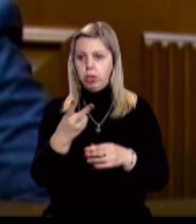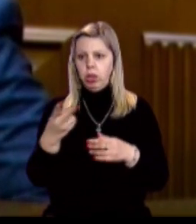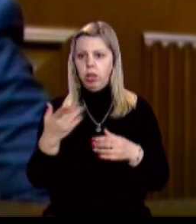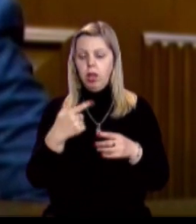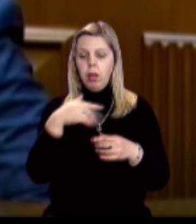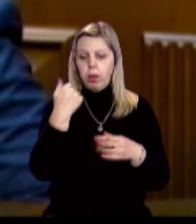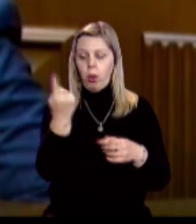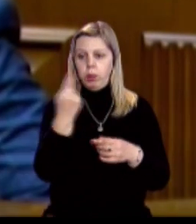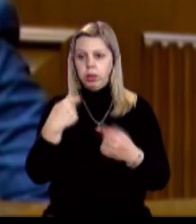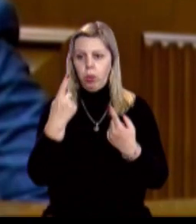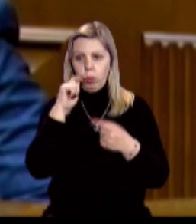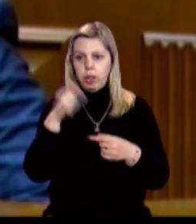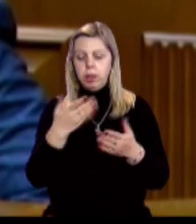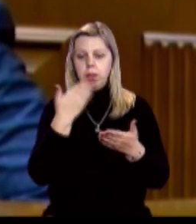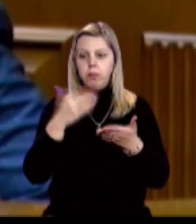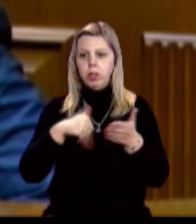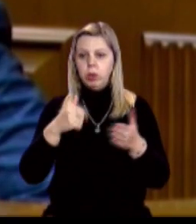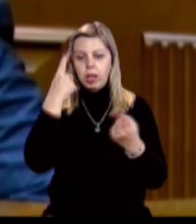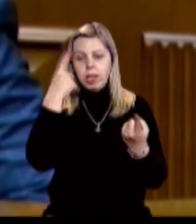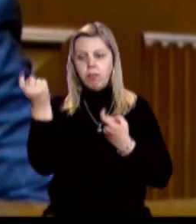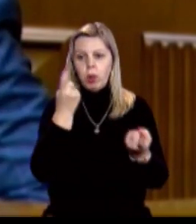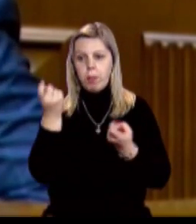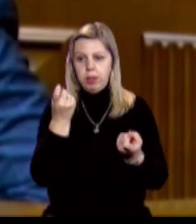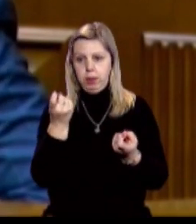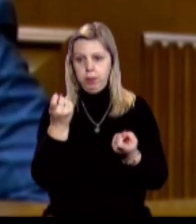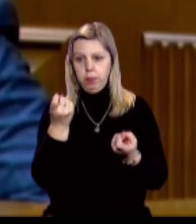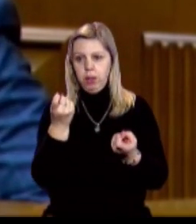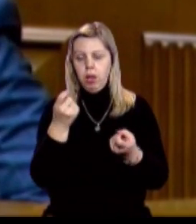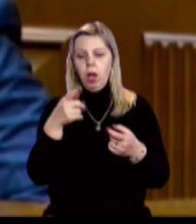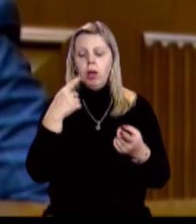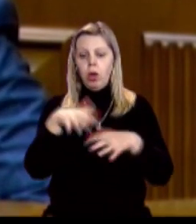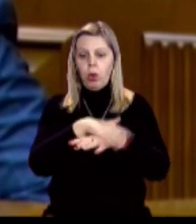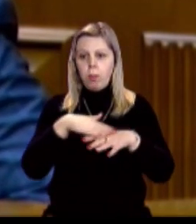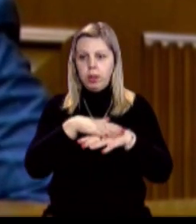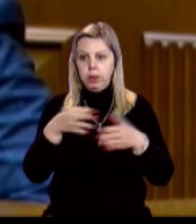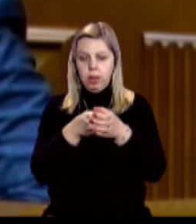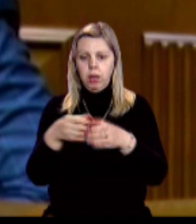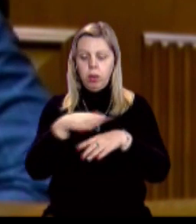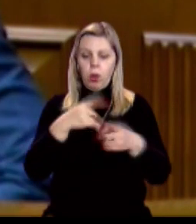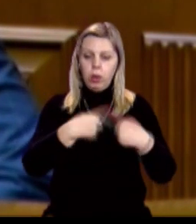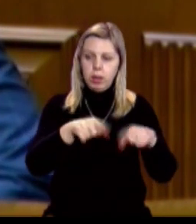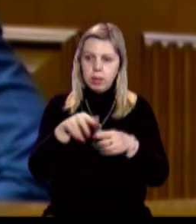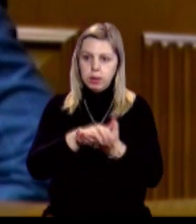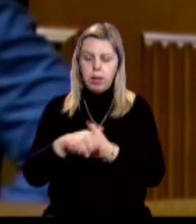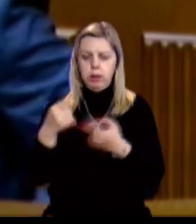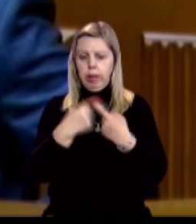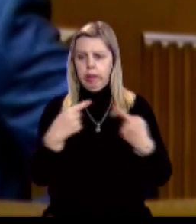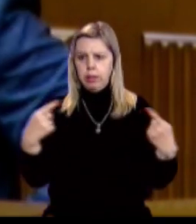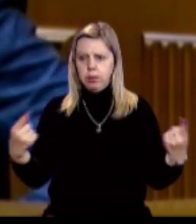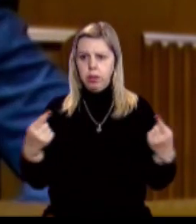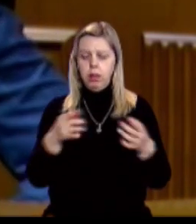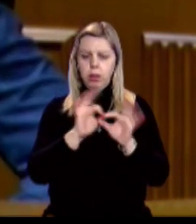областей України, через відсутність інформації громадські активісти, громадські організації різного